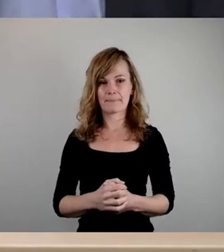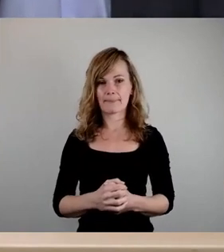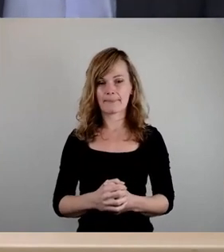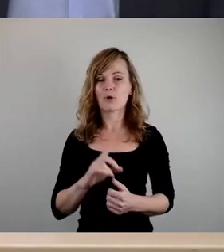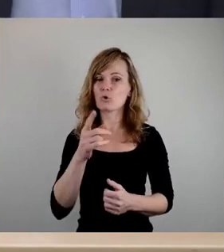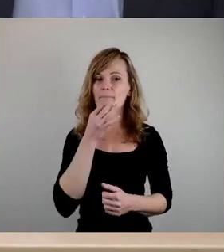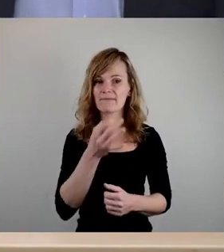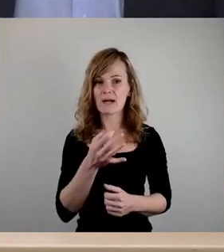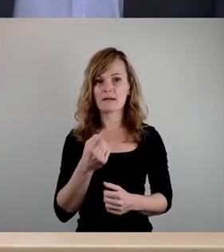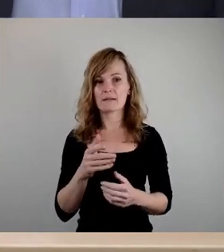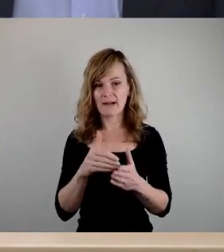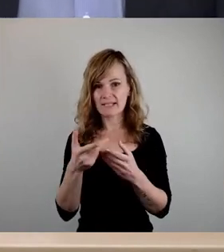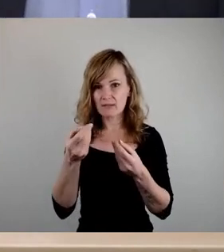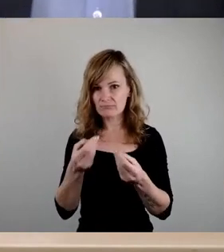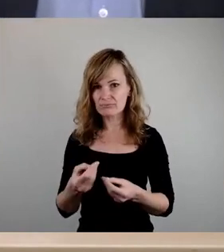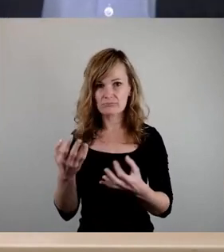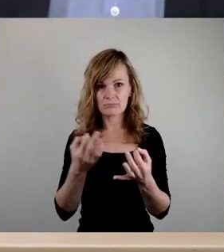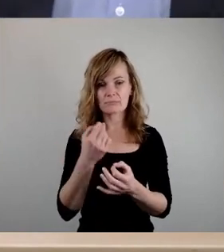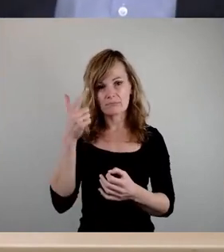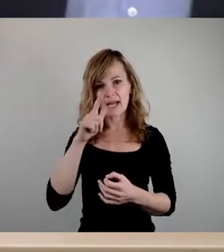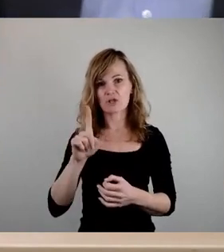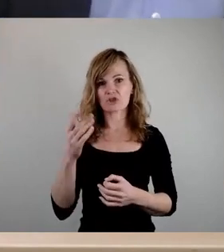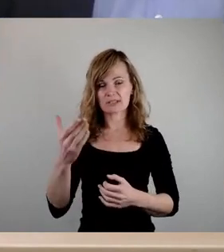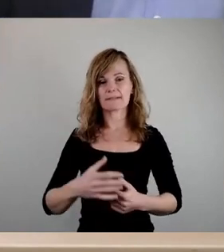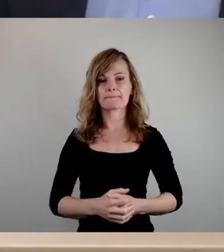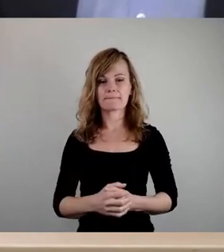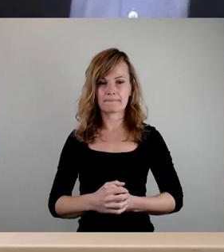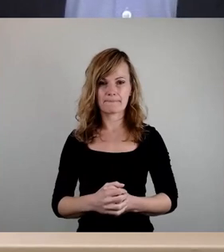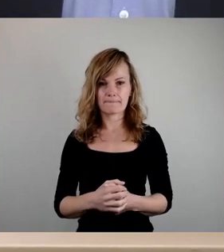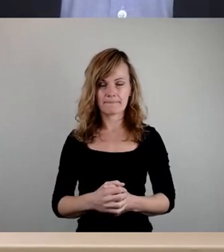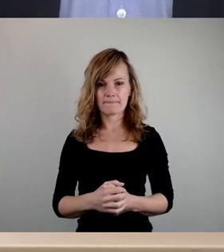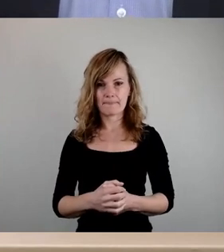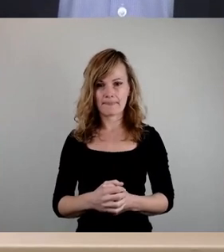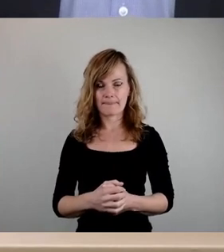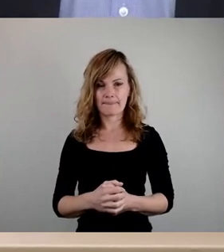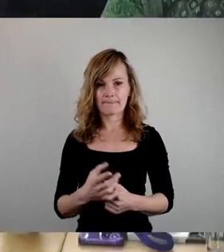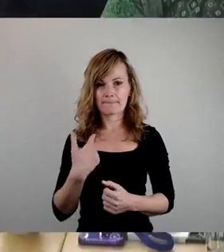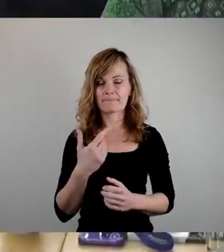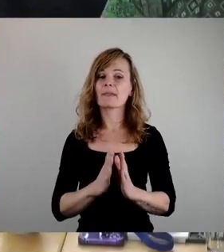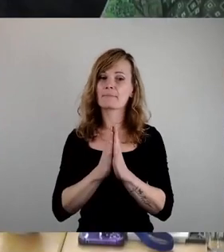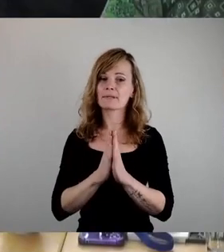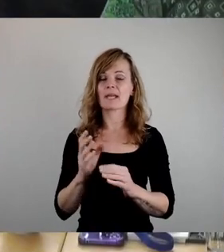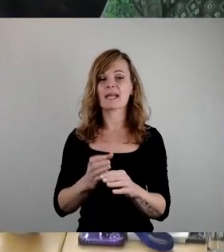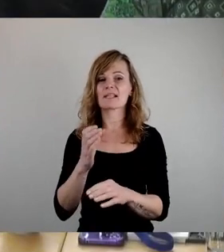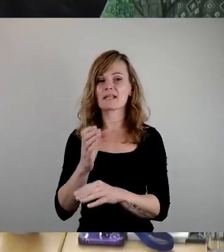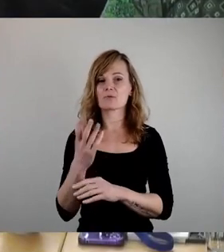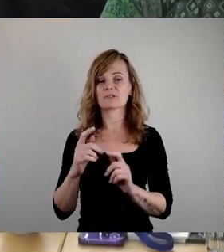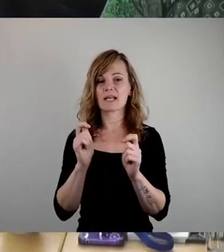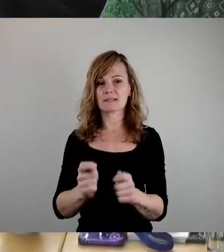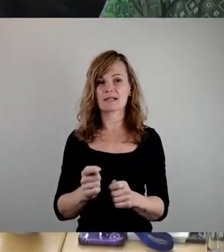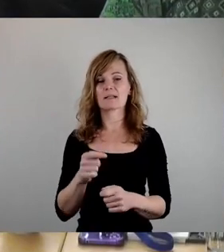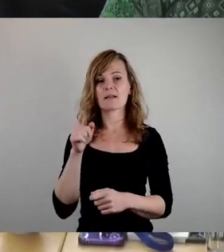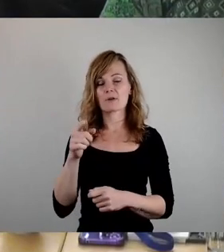fragen, weitere Gesprächsbedarf. Herr Lanczynski, bitte. Ich würde darum bitten, dass der Ersetzungsantrag der SPD punktweise abgestimmt